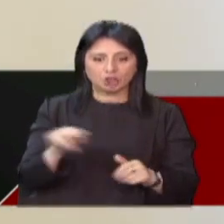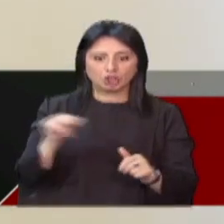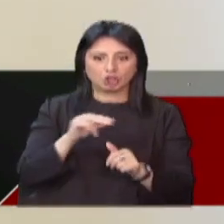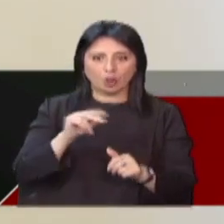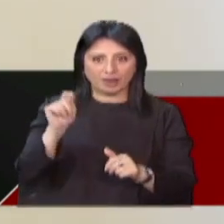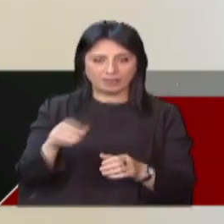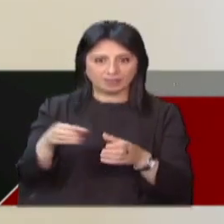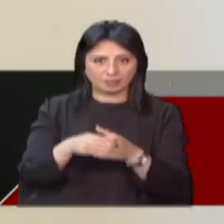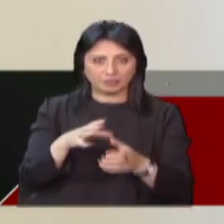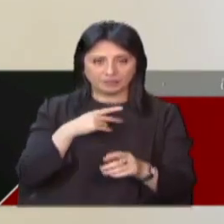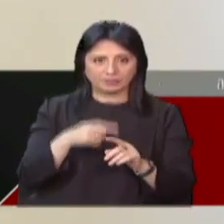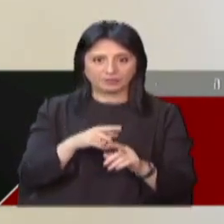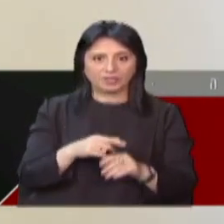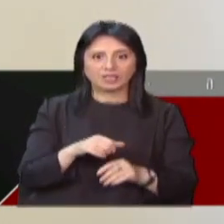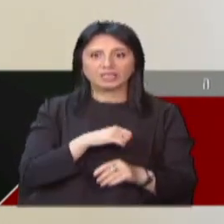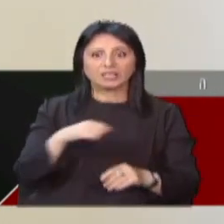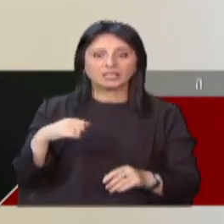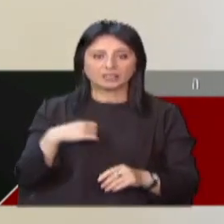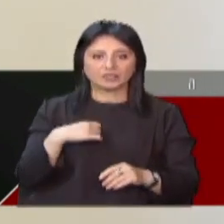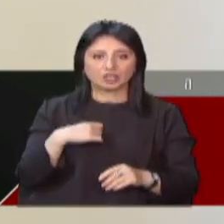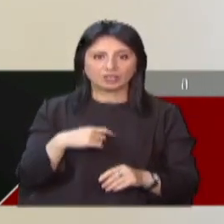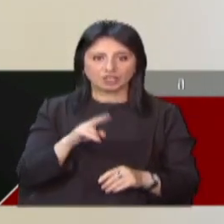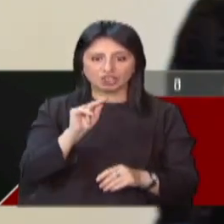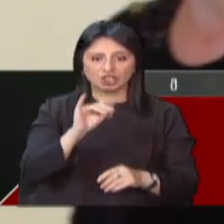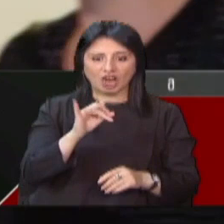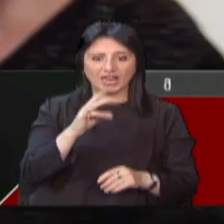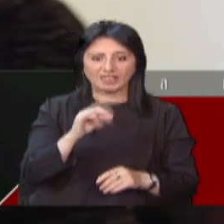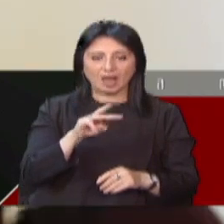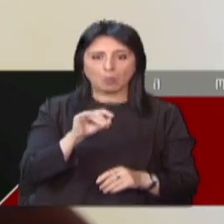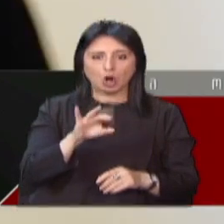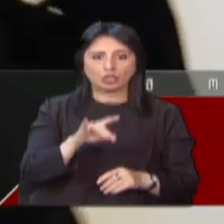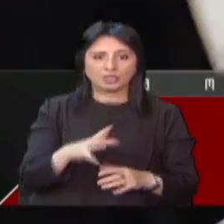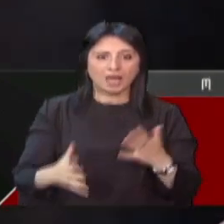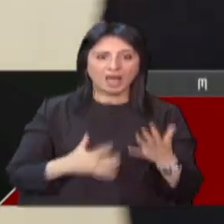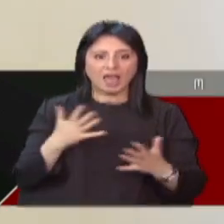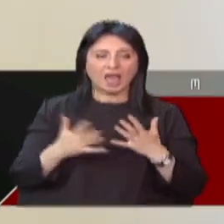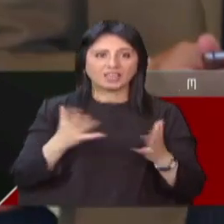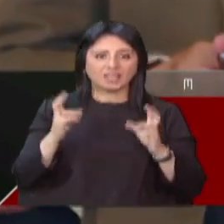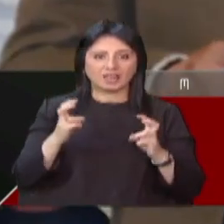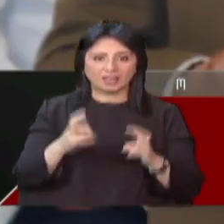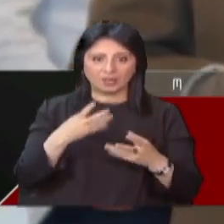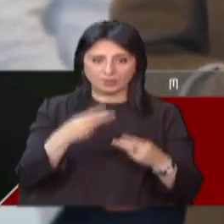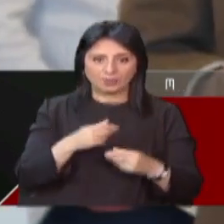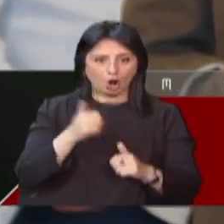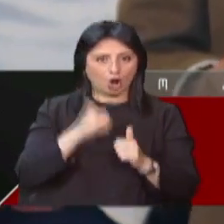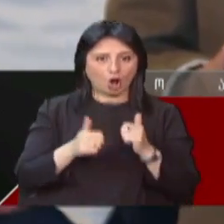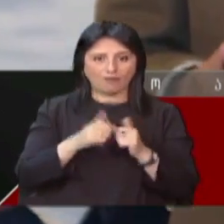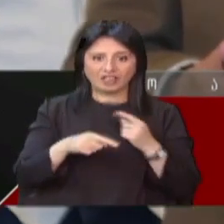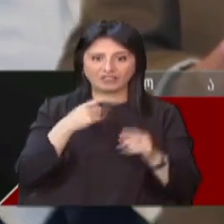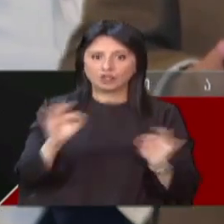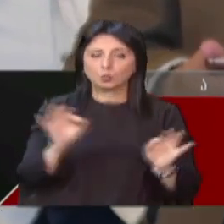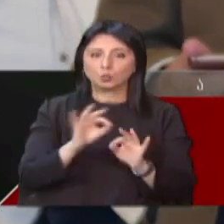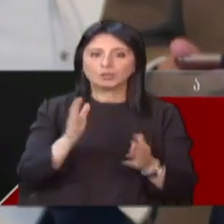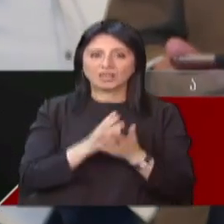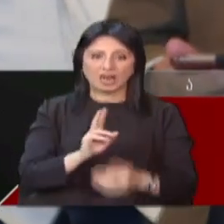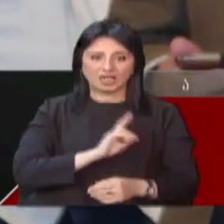სომხეთიდან. Და ნუ თვითონ China Moses-ი არის, ნუ არის ენერგიის უშრეთი წყარო. Ყოველთვის ვამბობ, რომ მუსიკა